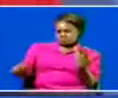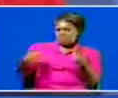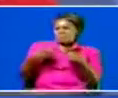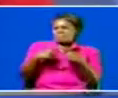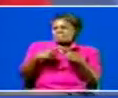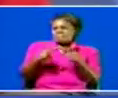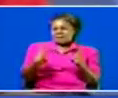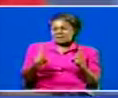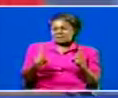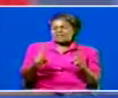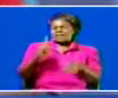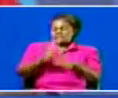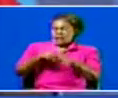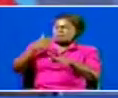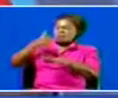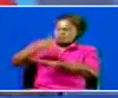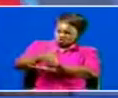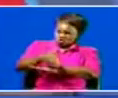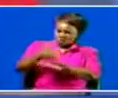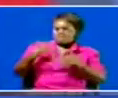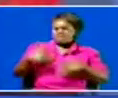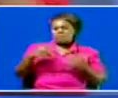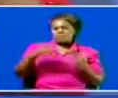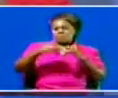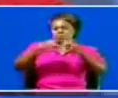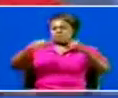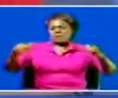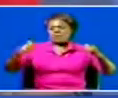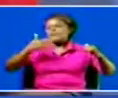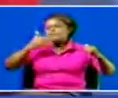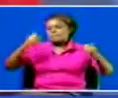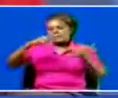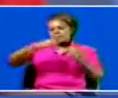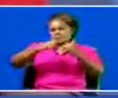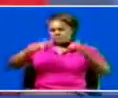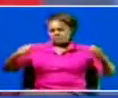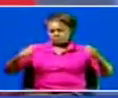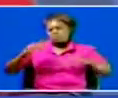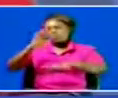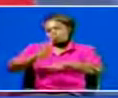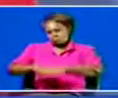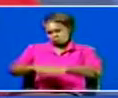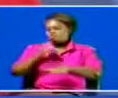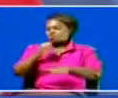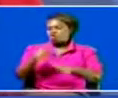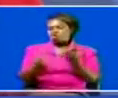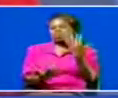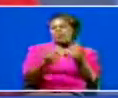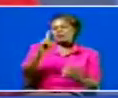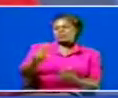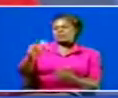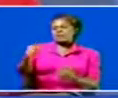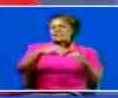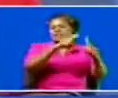Isipokuwa imebidi, basi ndio watu hutengana. Lakini afadhali mtengane kwa wema kuliko kuchomana. Ama